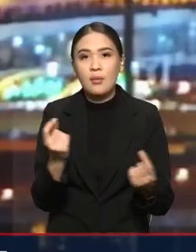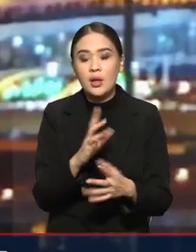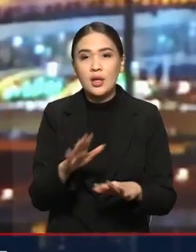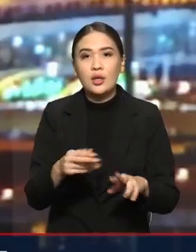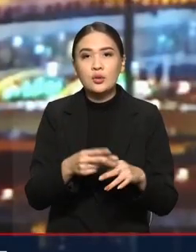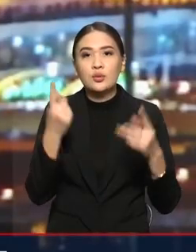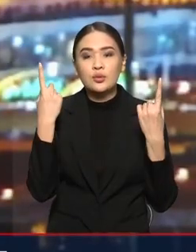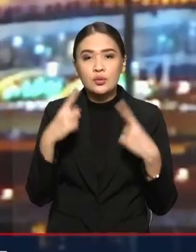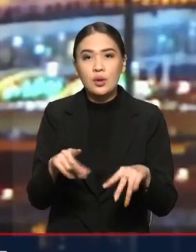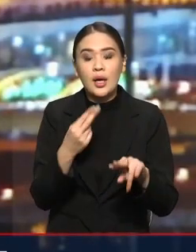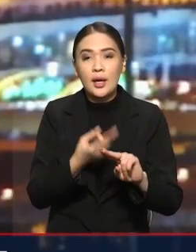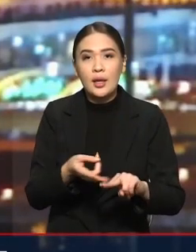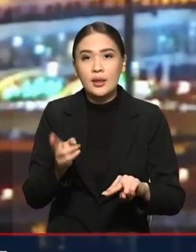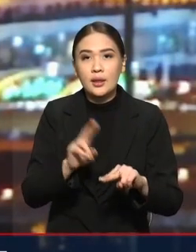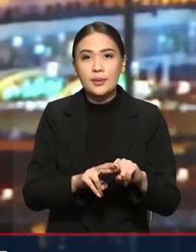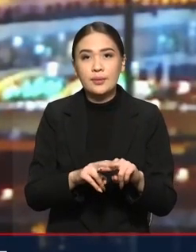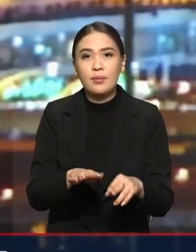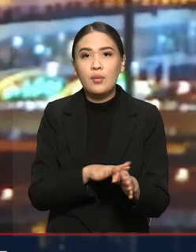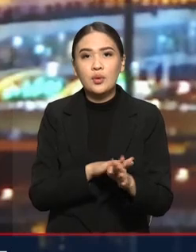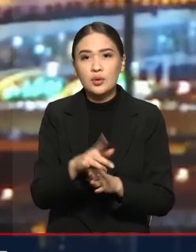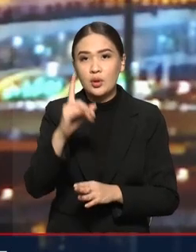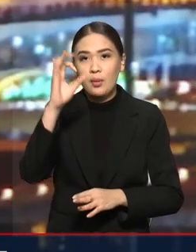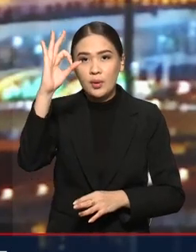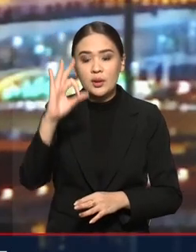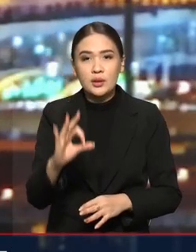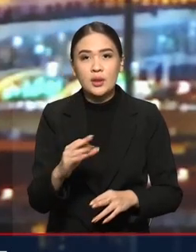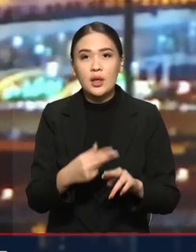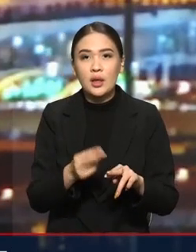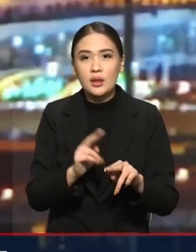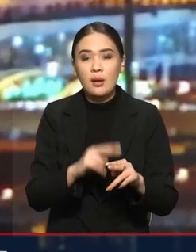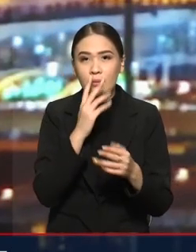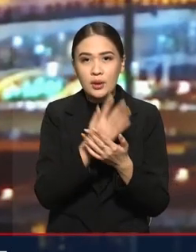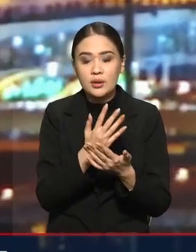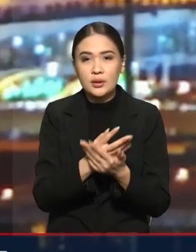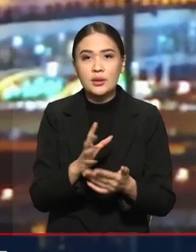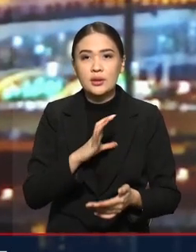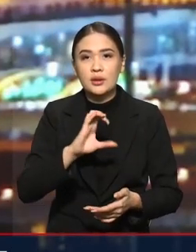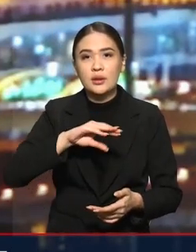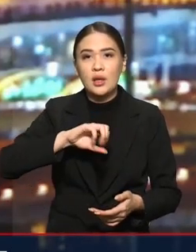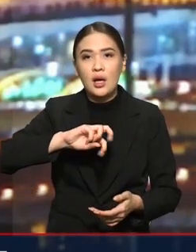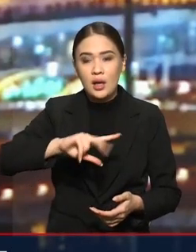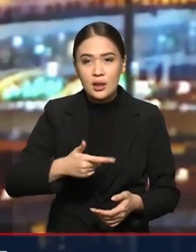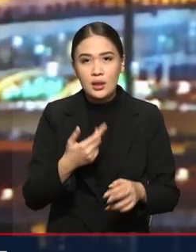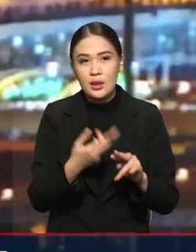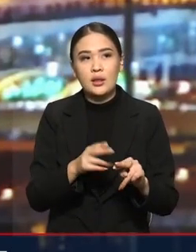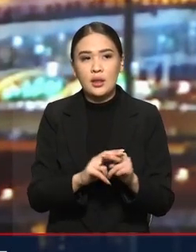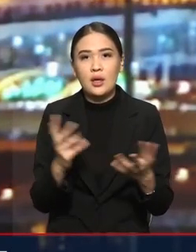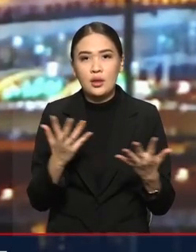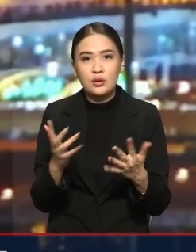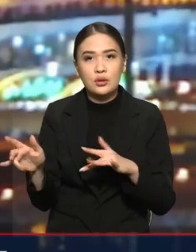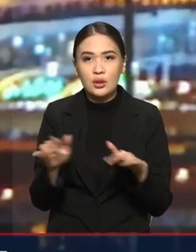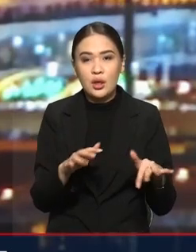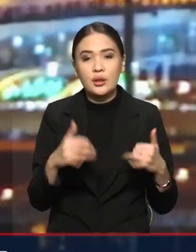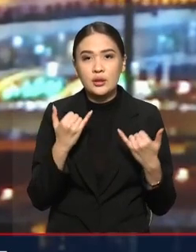другое это полностью стопроцентно интегрированный производитель стали То есть это предприятие которое На